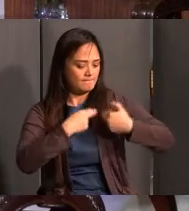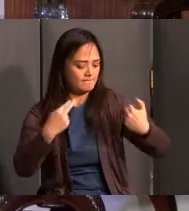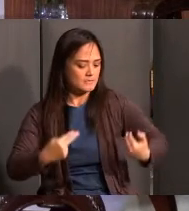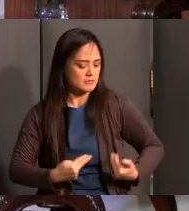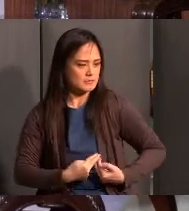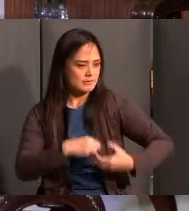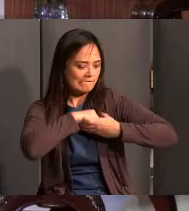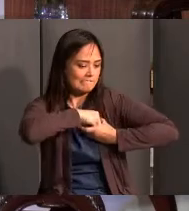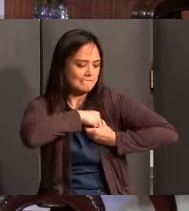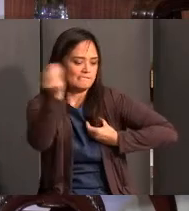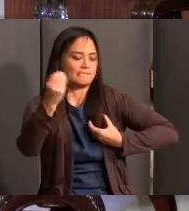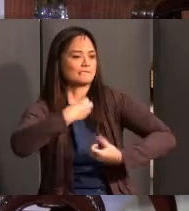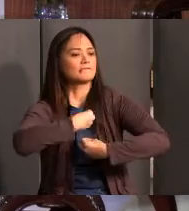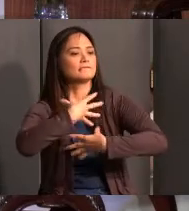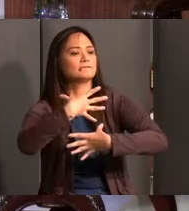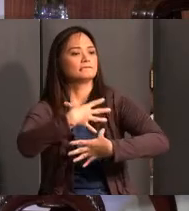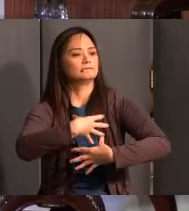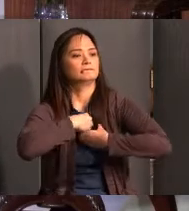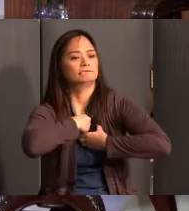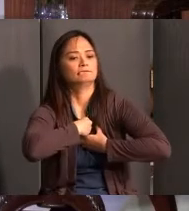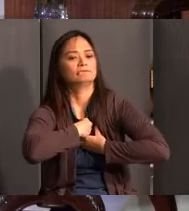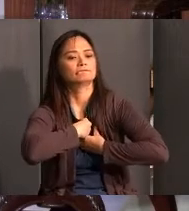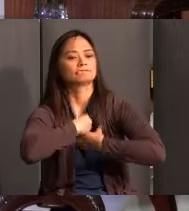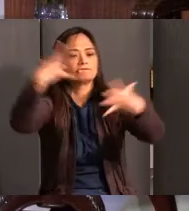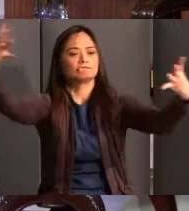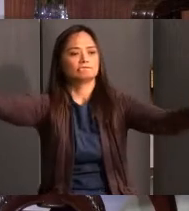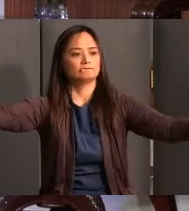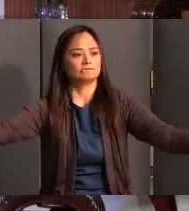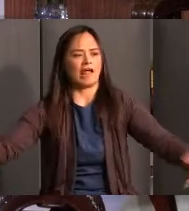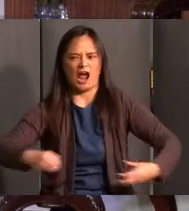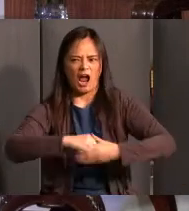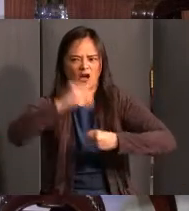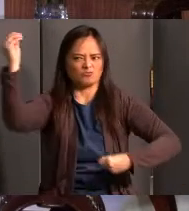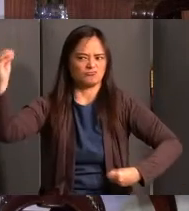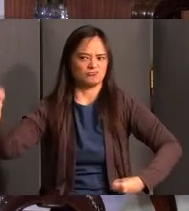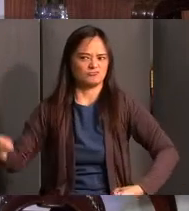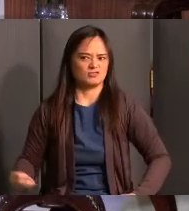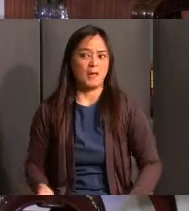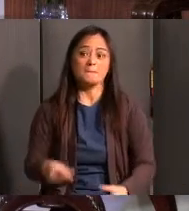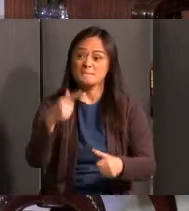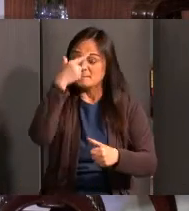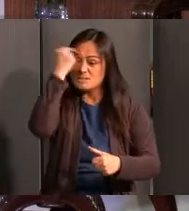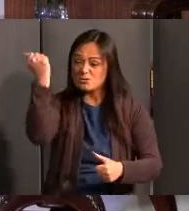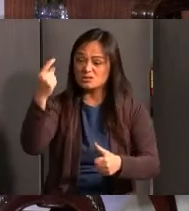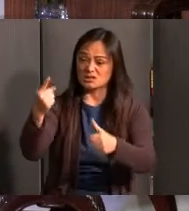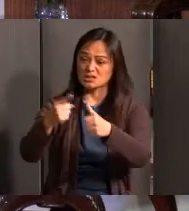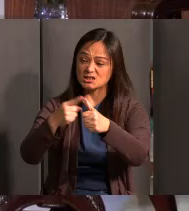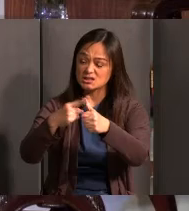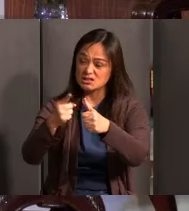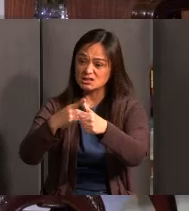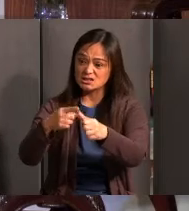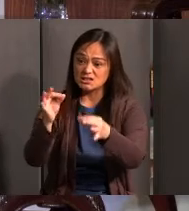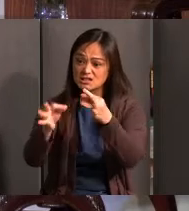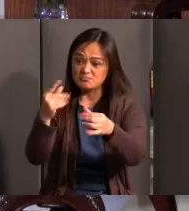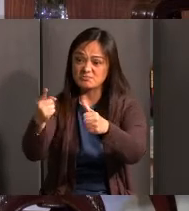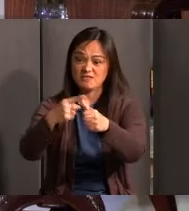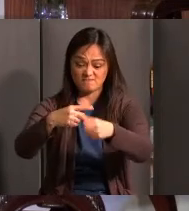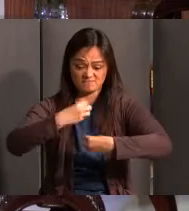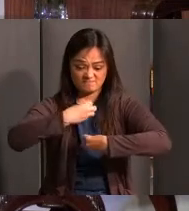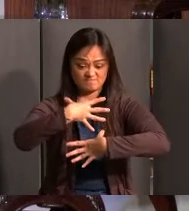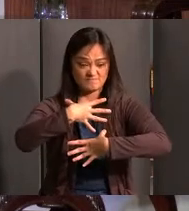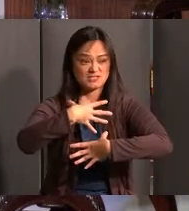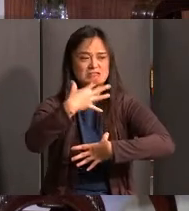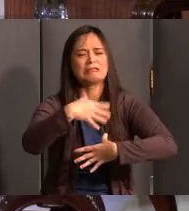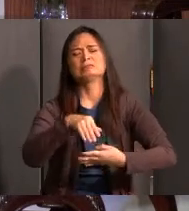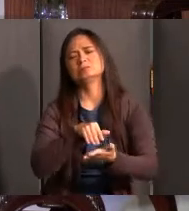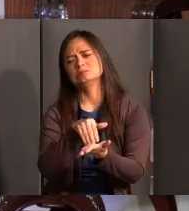alisin natin ang takot natin. Kasi pag naunahan tayo ng takot, bibigay at bibigay ka. Did you know